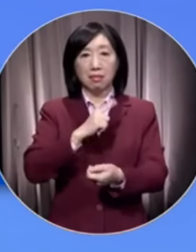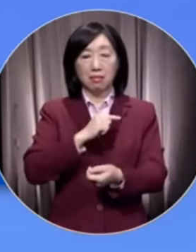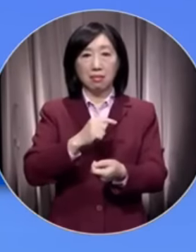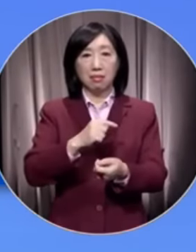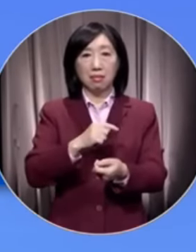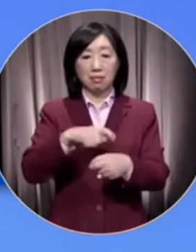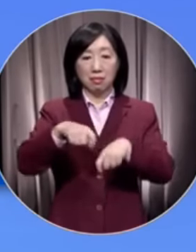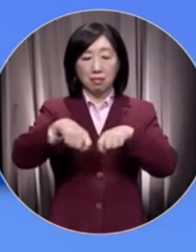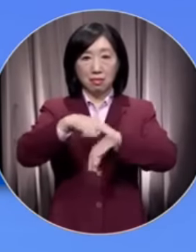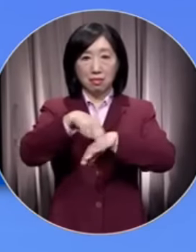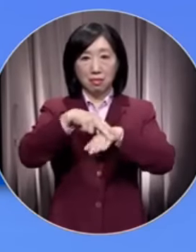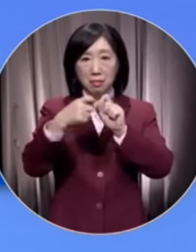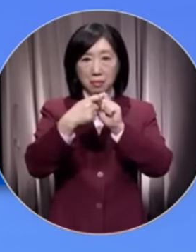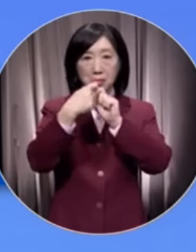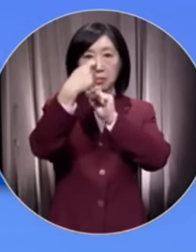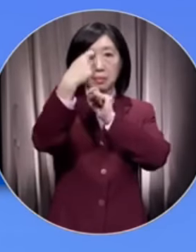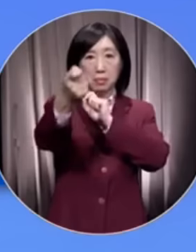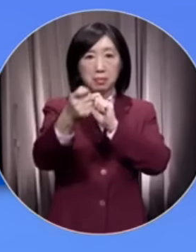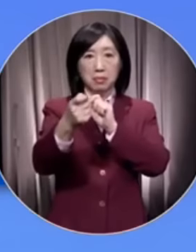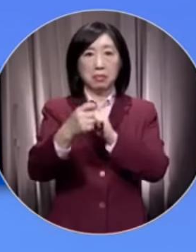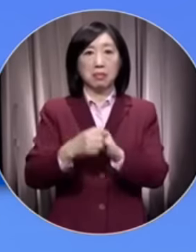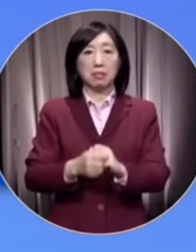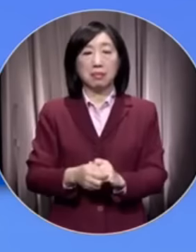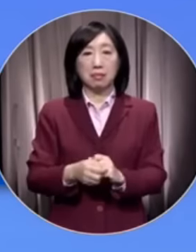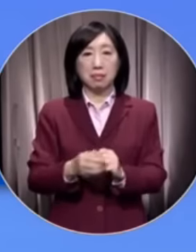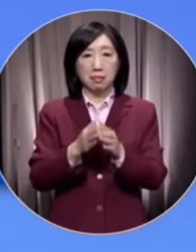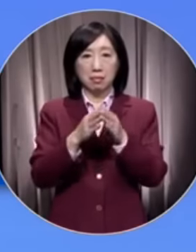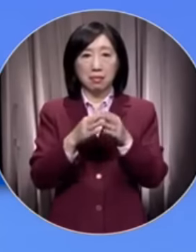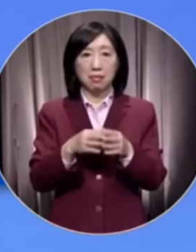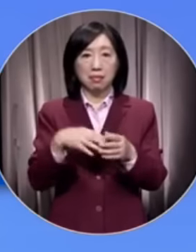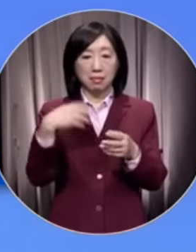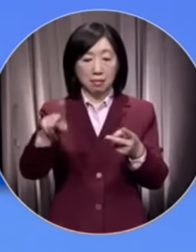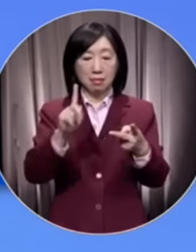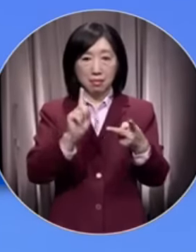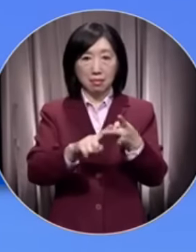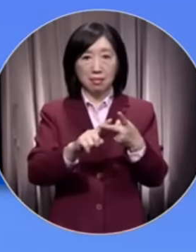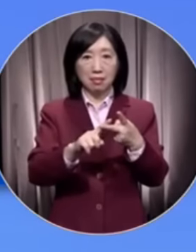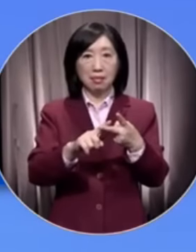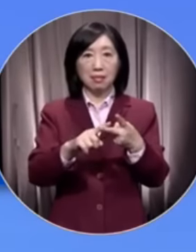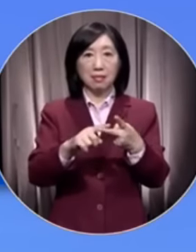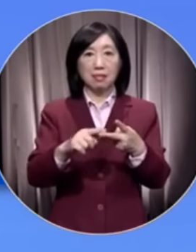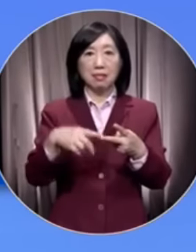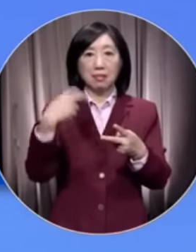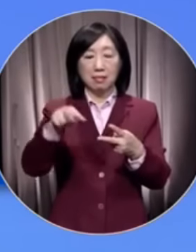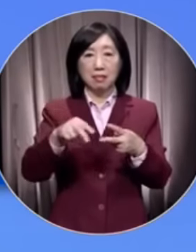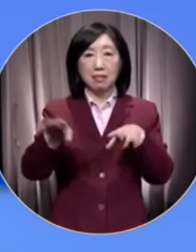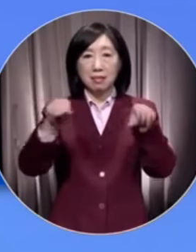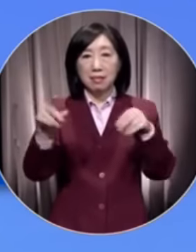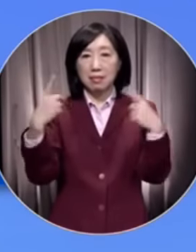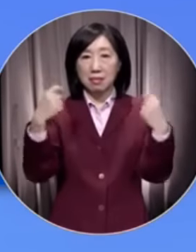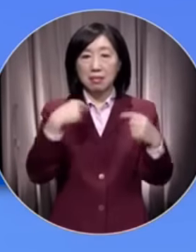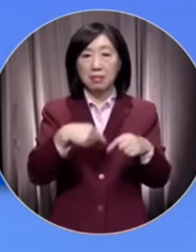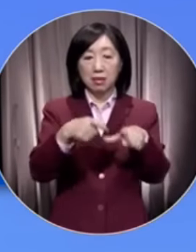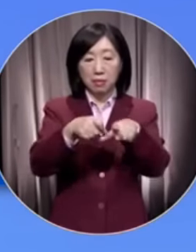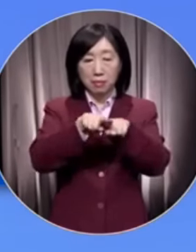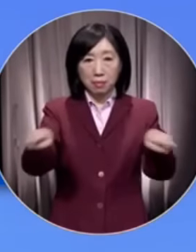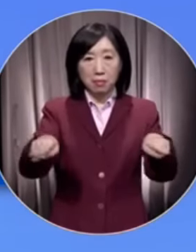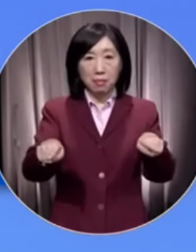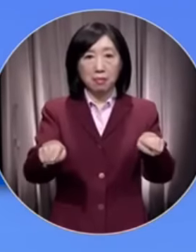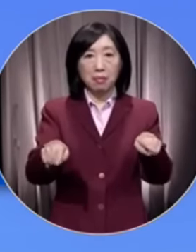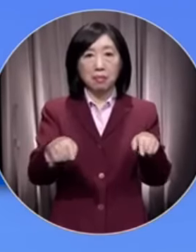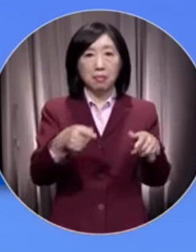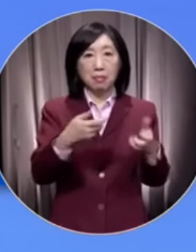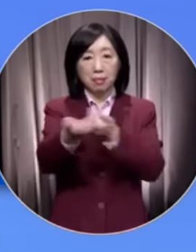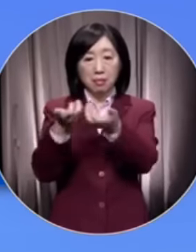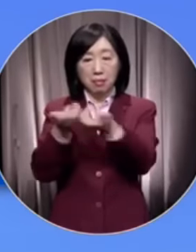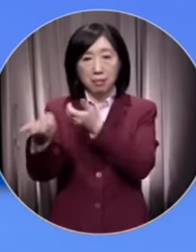远瞩的一个主张和见解。第二个，他能够善用资源，公平合理的分配，有效